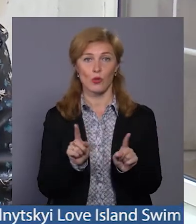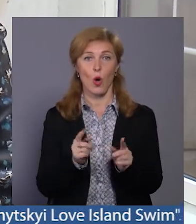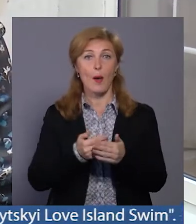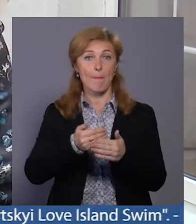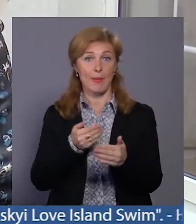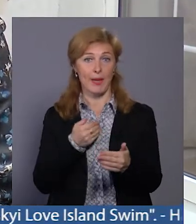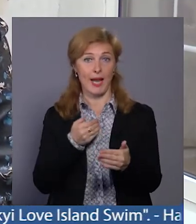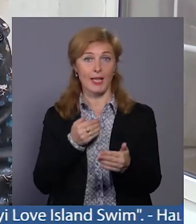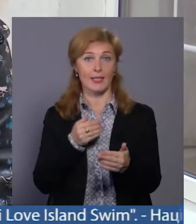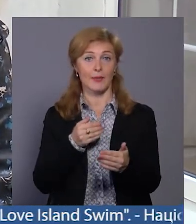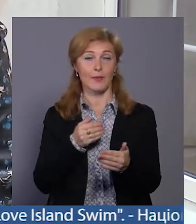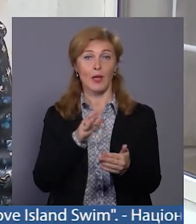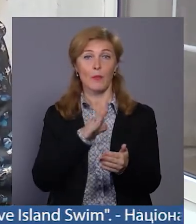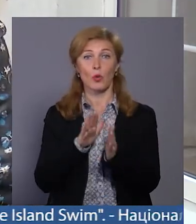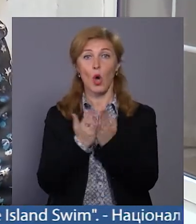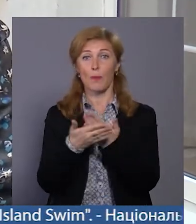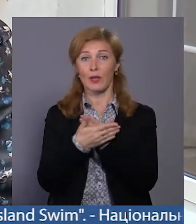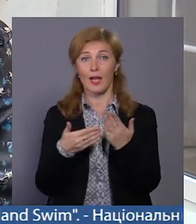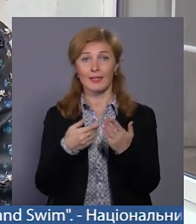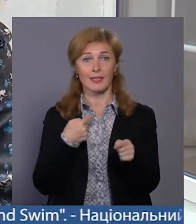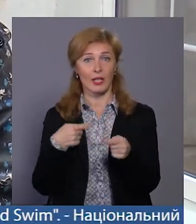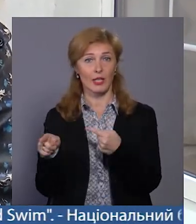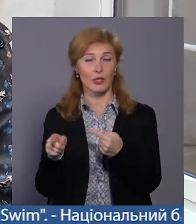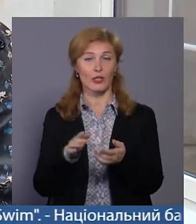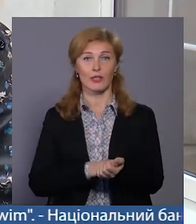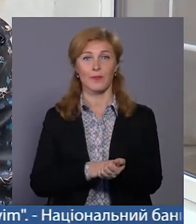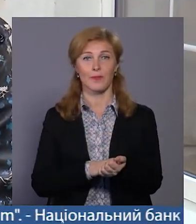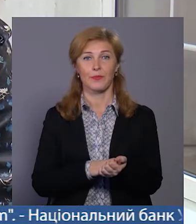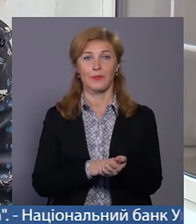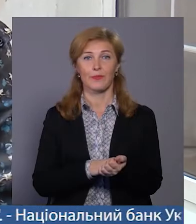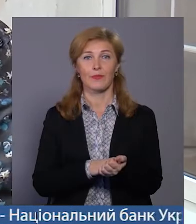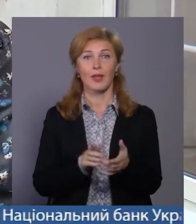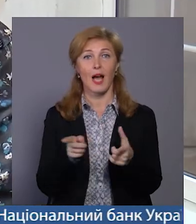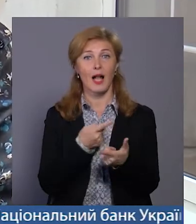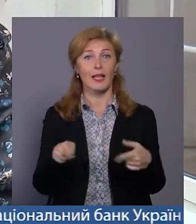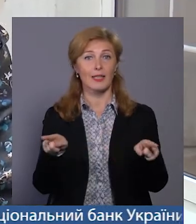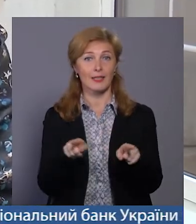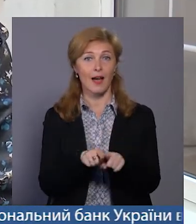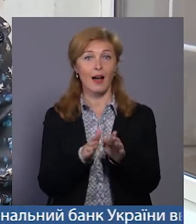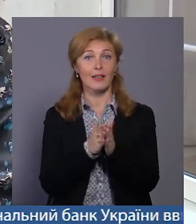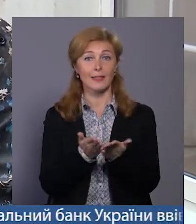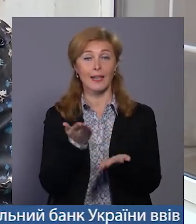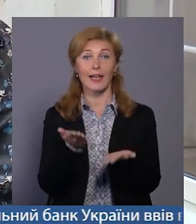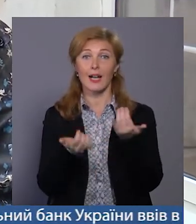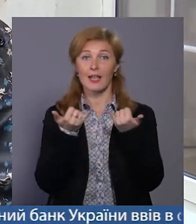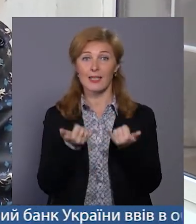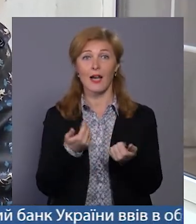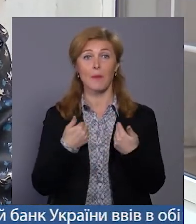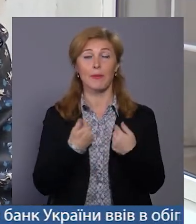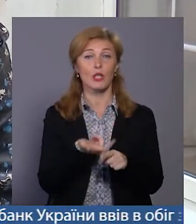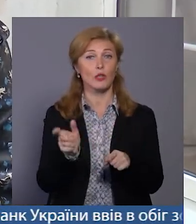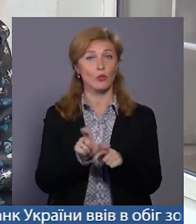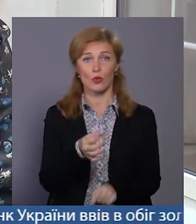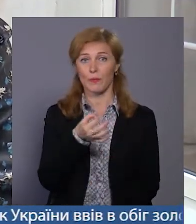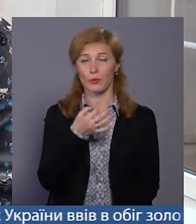попередні варіанти обкладинки були інші, попередні варіанти верстки були інші. Але та книга, яка зараз, мені дуже